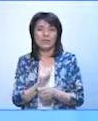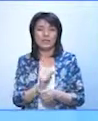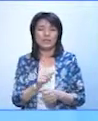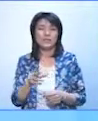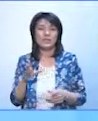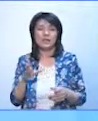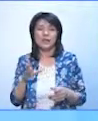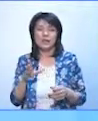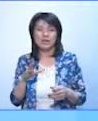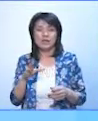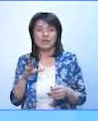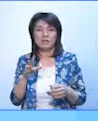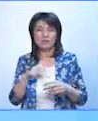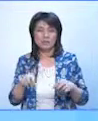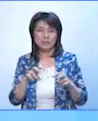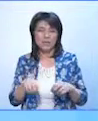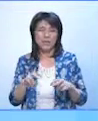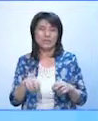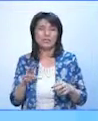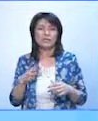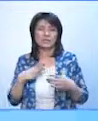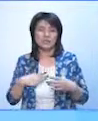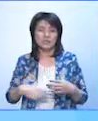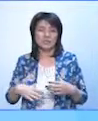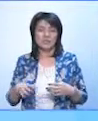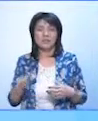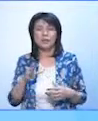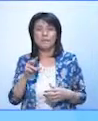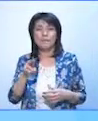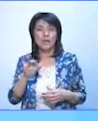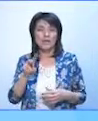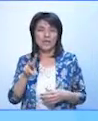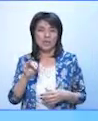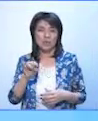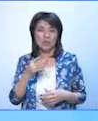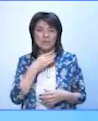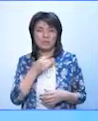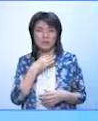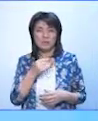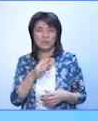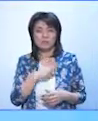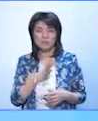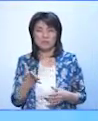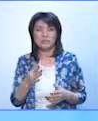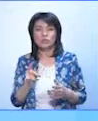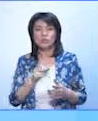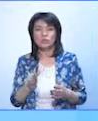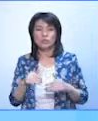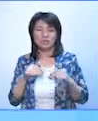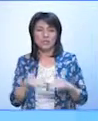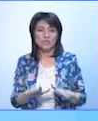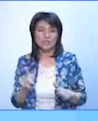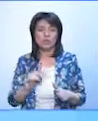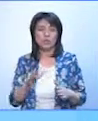на Семипалатинском испытательном ядерном полигоне. Было принято решение преобразовать его в Республиканский научно-технический